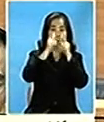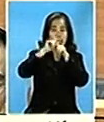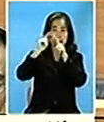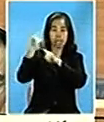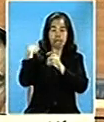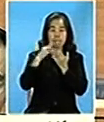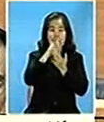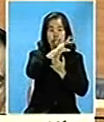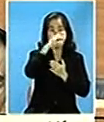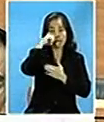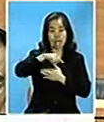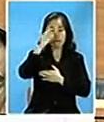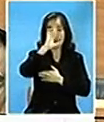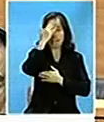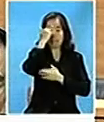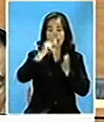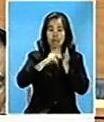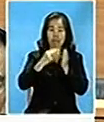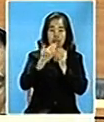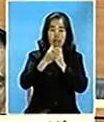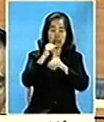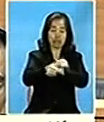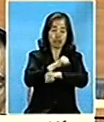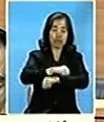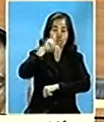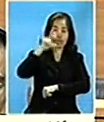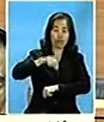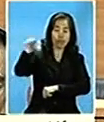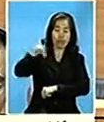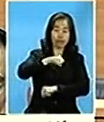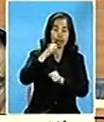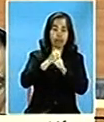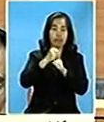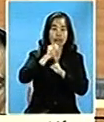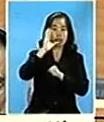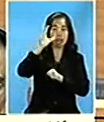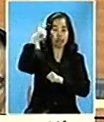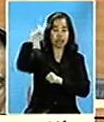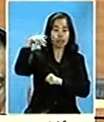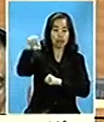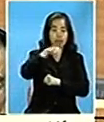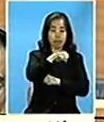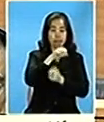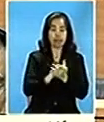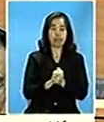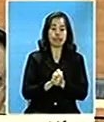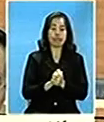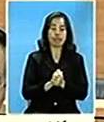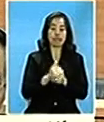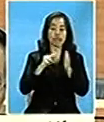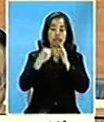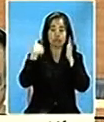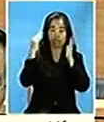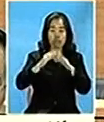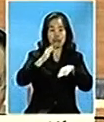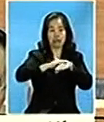ของไทยเพราะว่าเราใช้แรงงานถูกของพม่านะคะเราใช้แรงงานถูกของที่เกิดจากชาวพม่านะฮะที่เข้ามาท